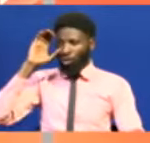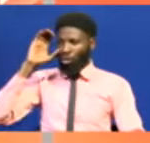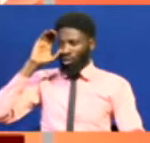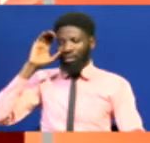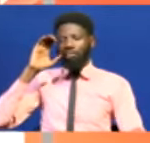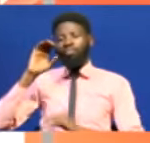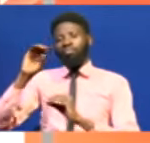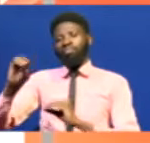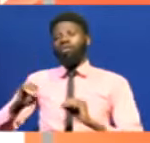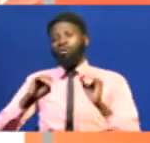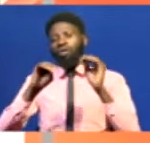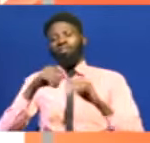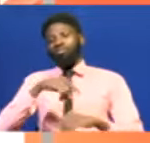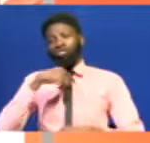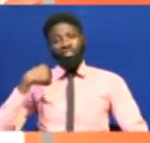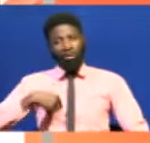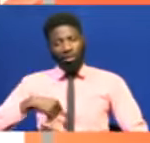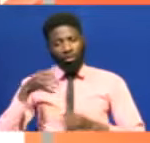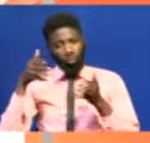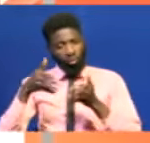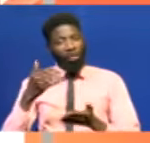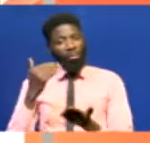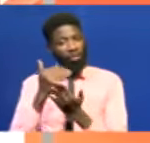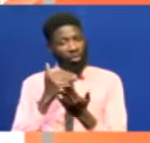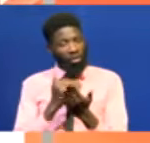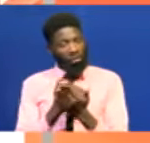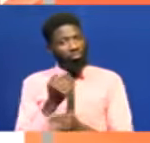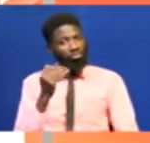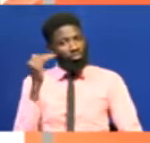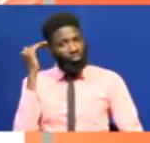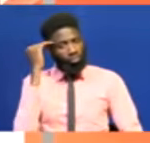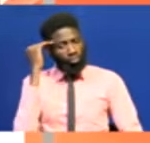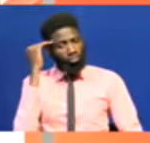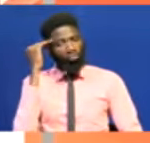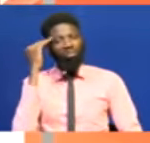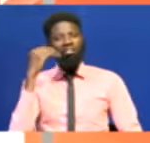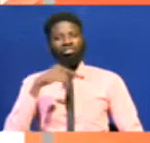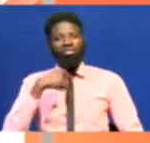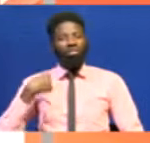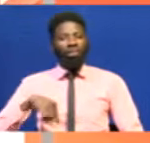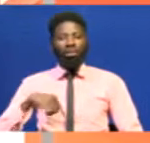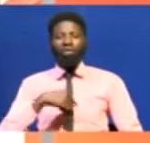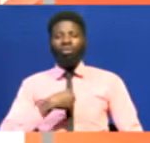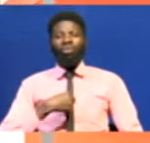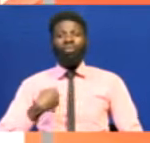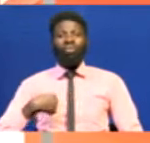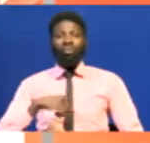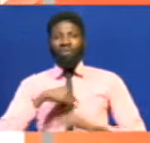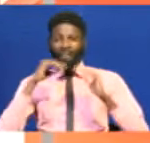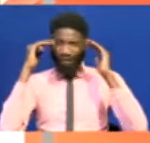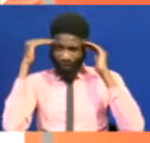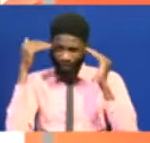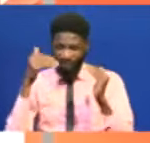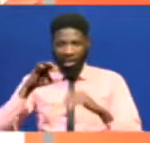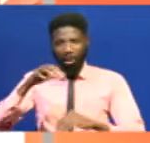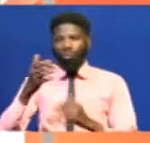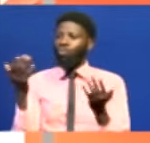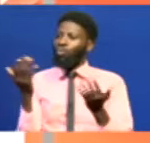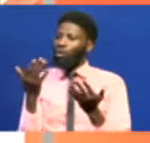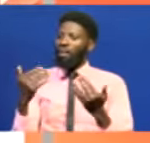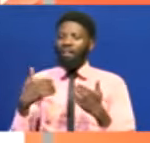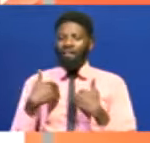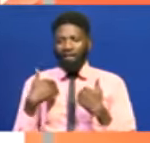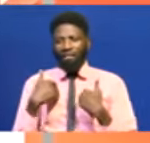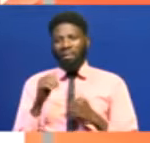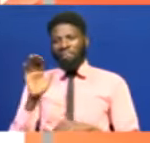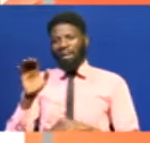Leo hii katika makala yetu kuhusu Ifahamu China, tunaangazia jinsi kaunti maarufu kwa uzalishaji samaki aina ya kamba